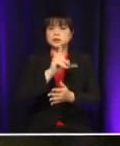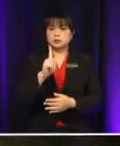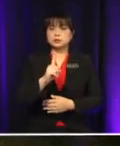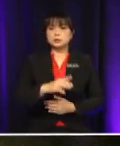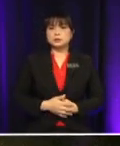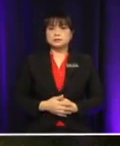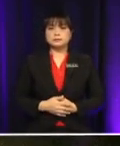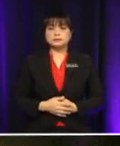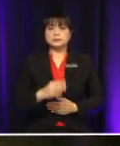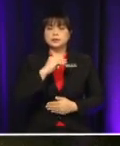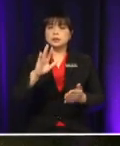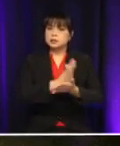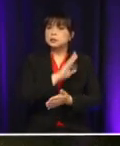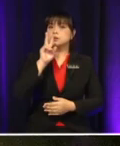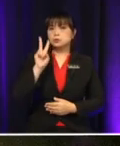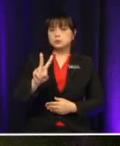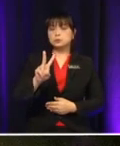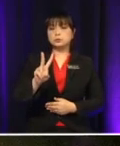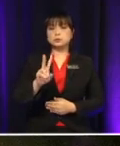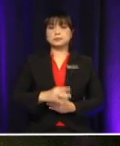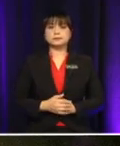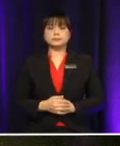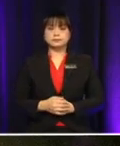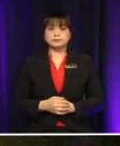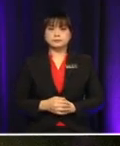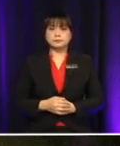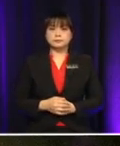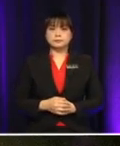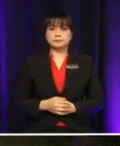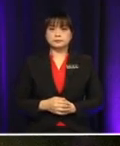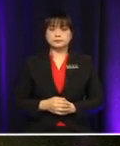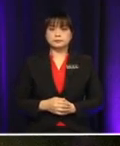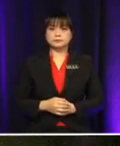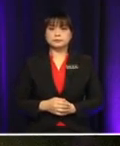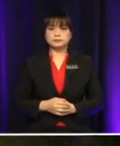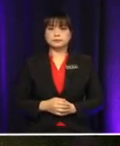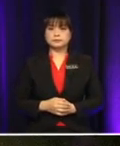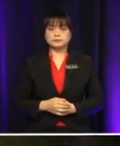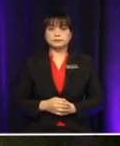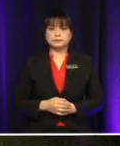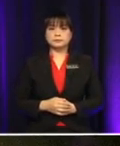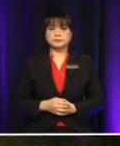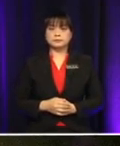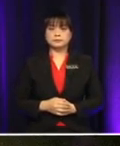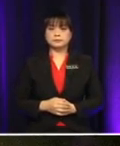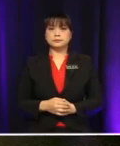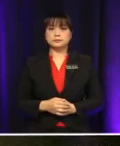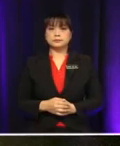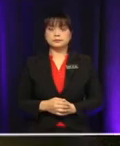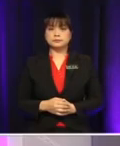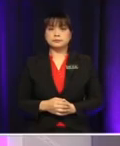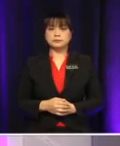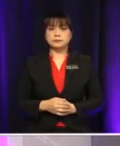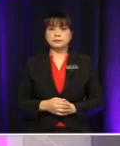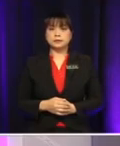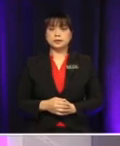dan juga kertas Duo yang terdiri dari pada 8 soal dan wajib tahu semua ya yang bernilai 60 maka jadi